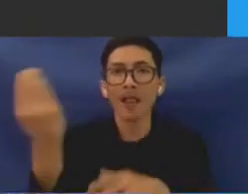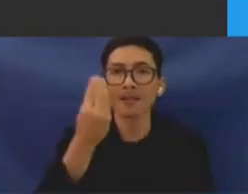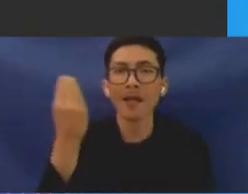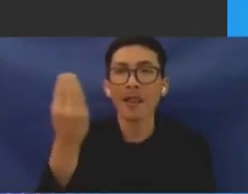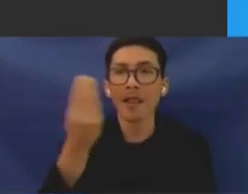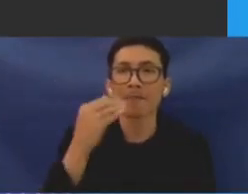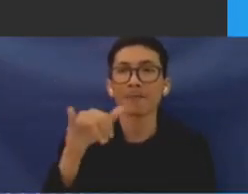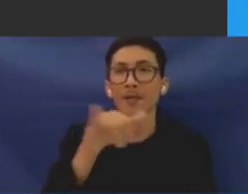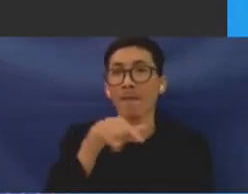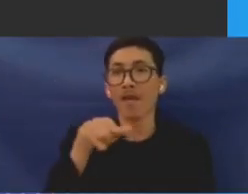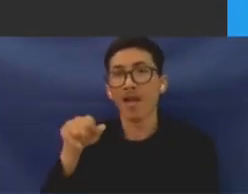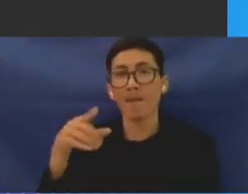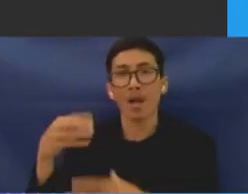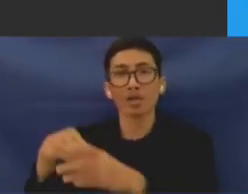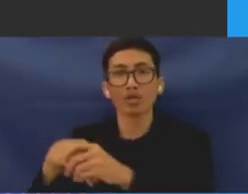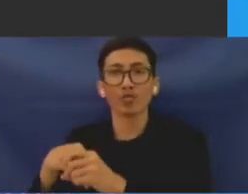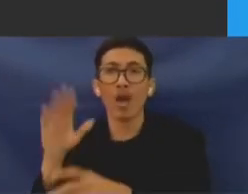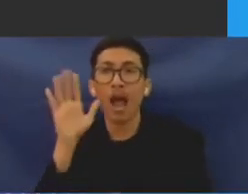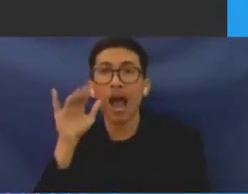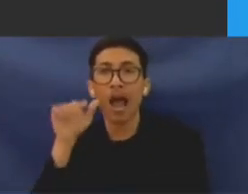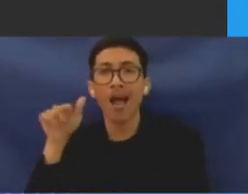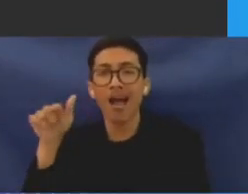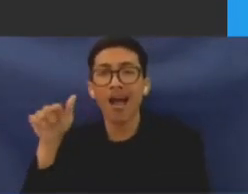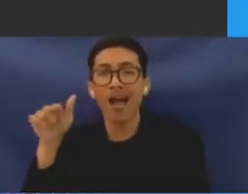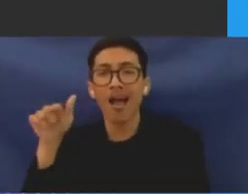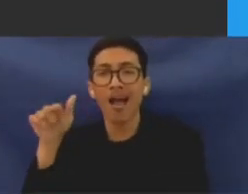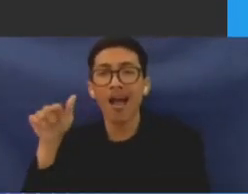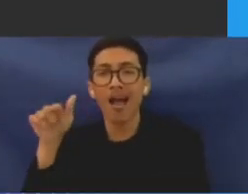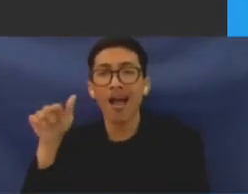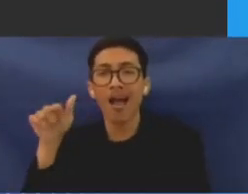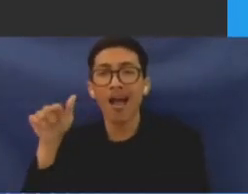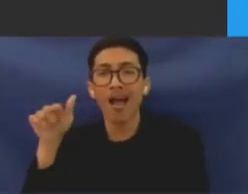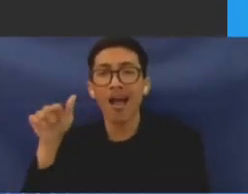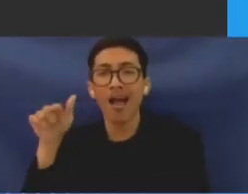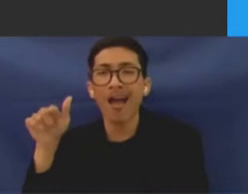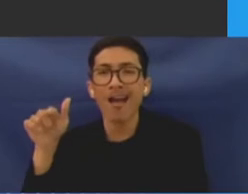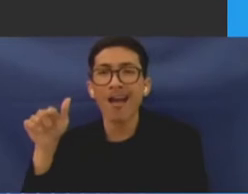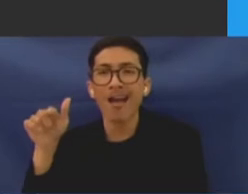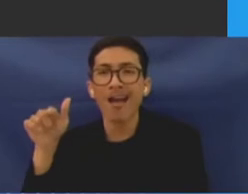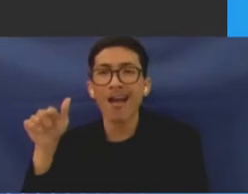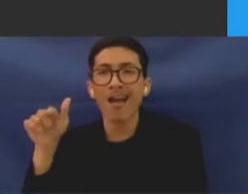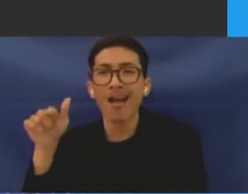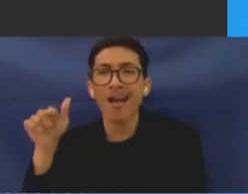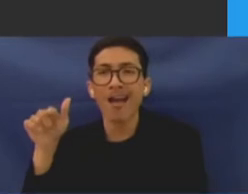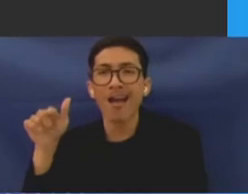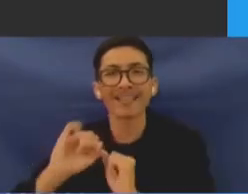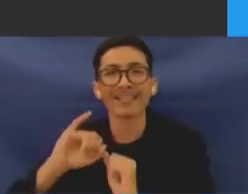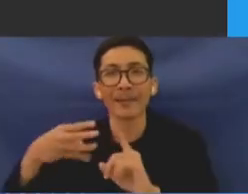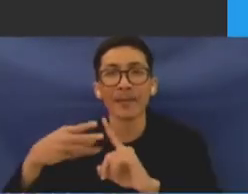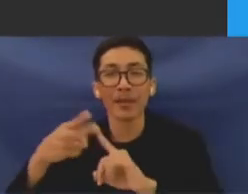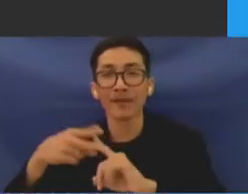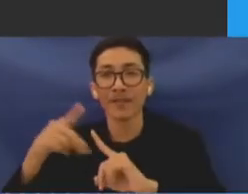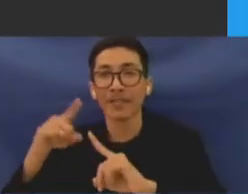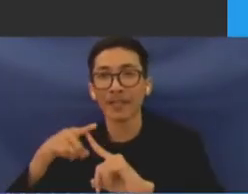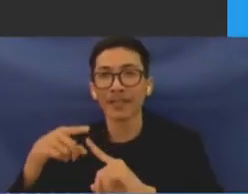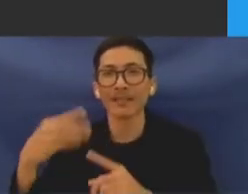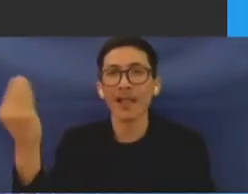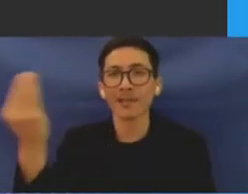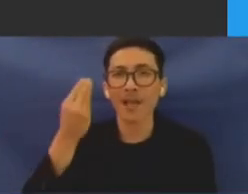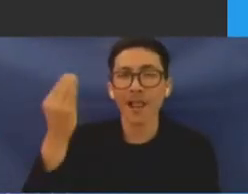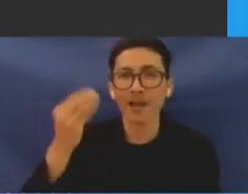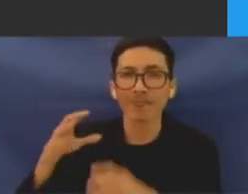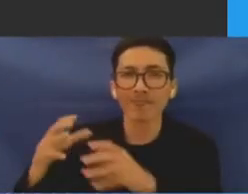interpreter kita, dia juga sering ikut kegiatan JBFT. Jadi kita jalan-jalan bareng, jadi di sana kan bertemu dengan banyak